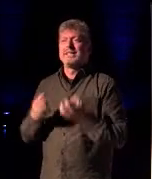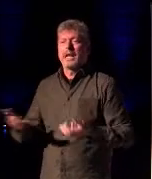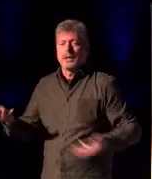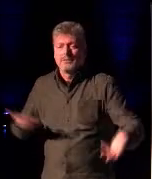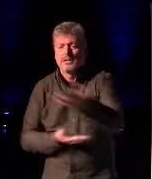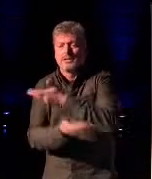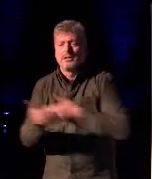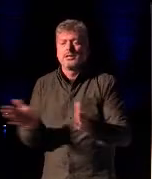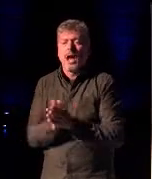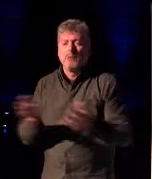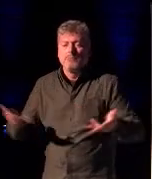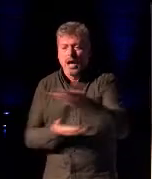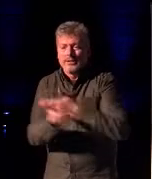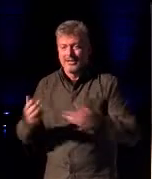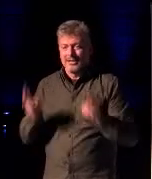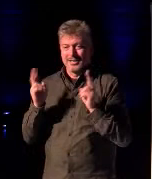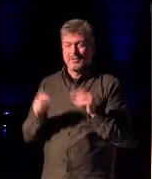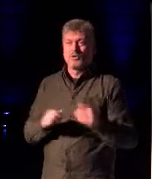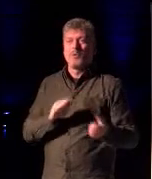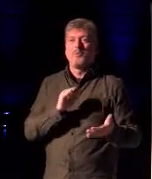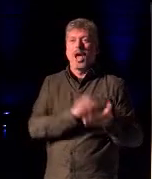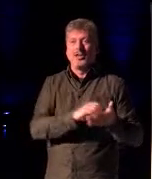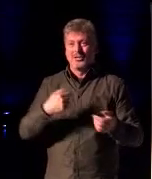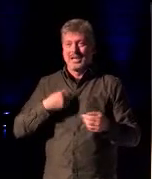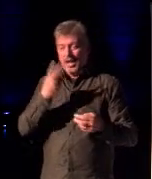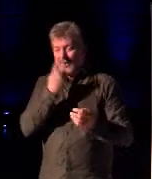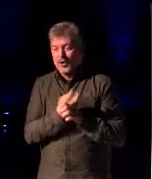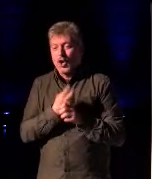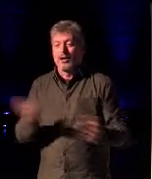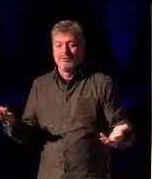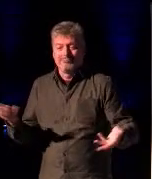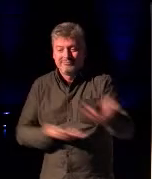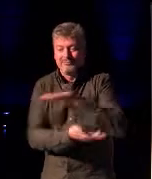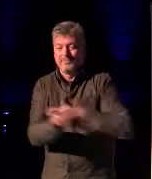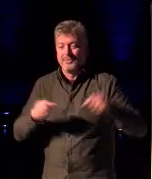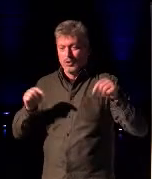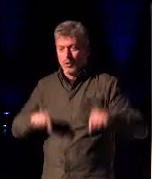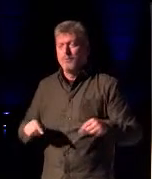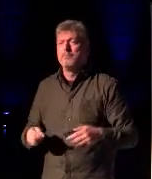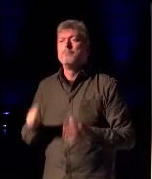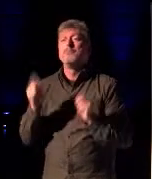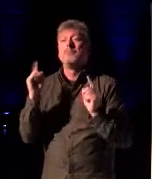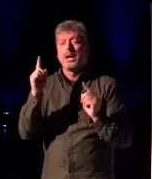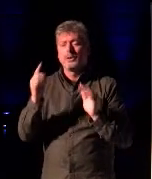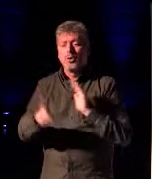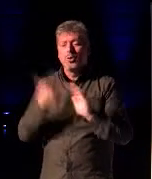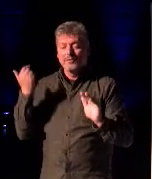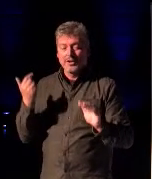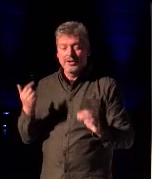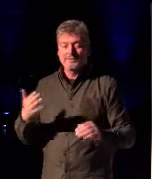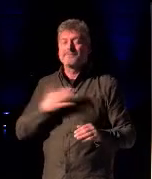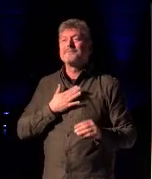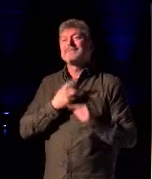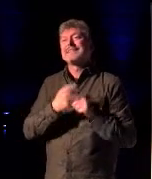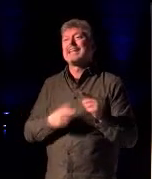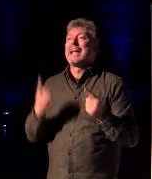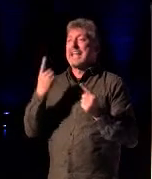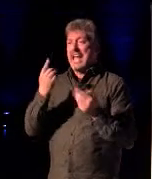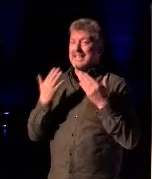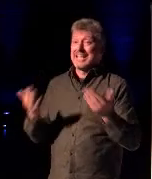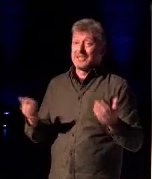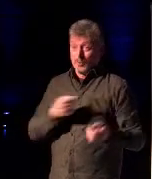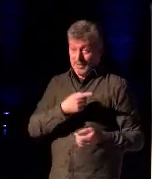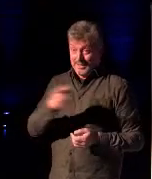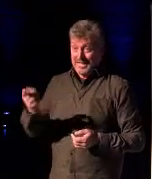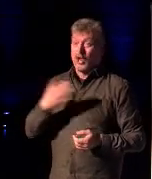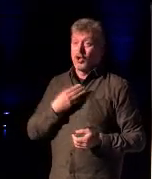det, akkurat sånn som Anders og jeg har forsøkt å samhandle her nå. Men utfordringen, jeg har lyst til å dele en historie med dere.